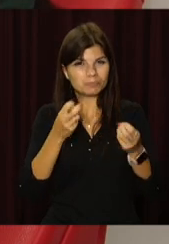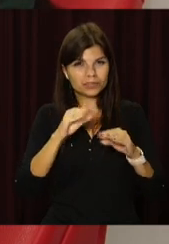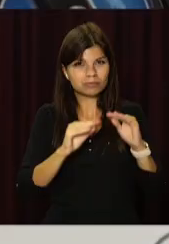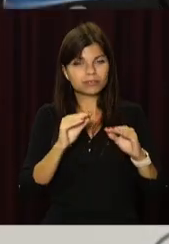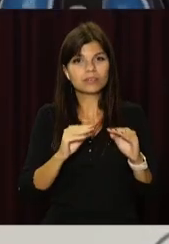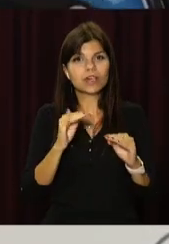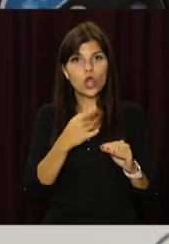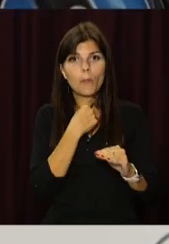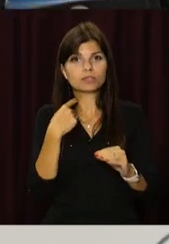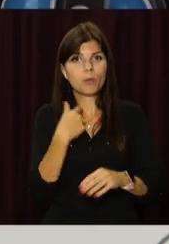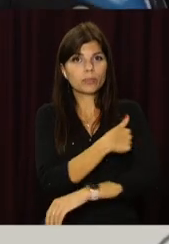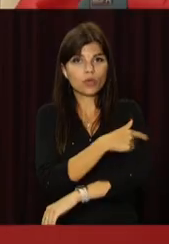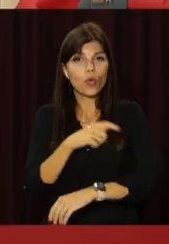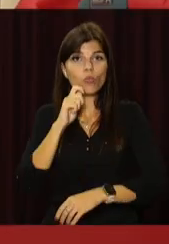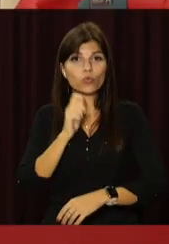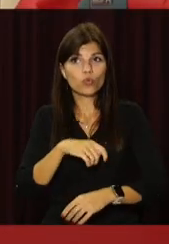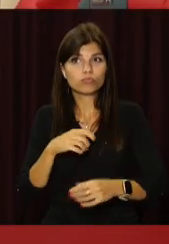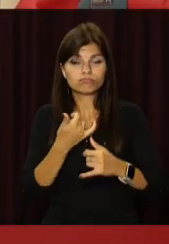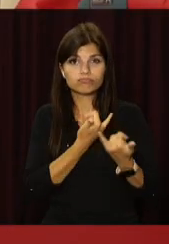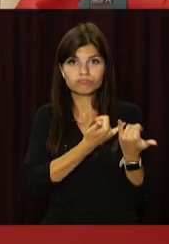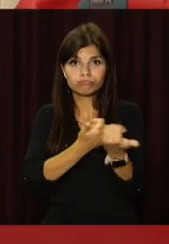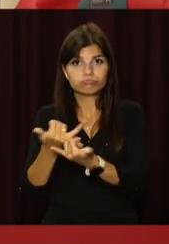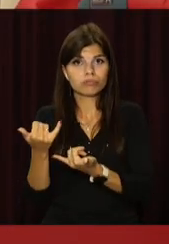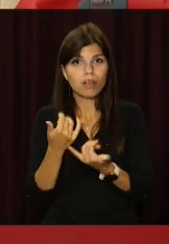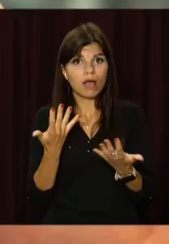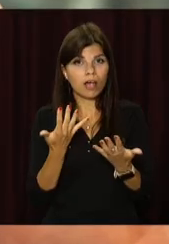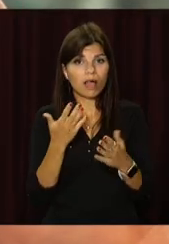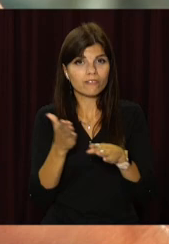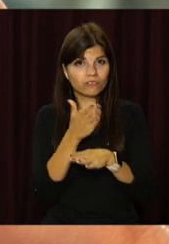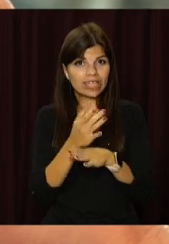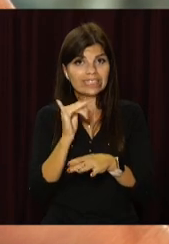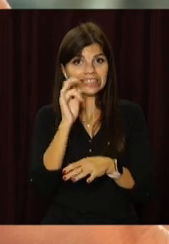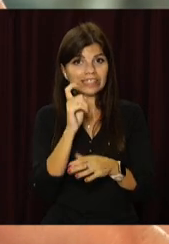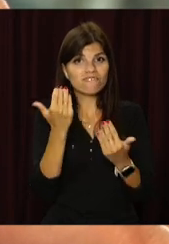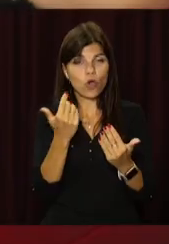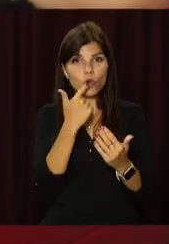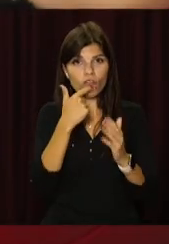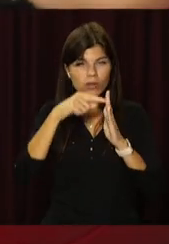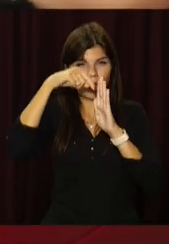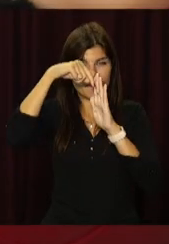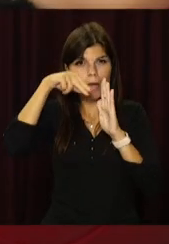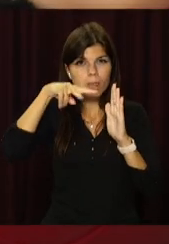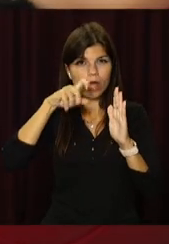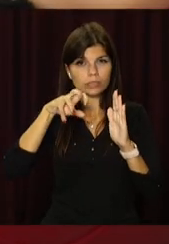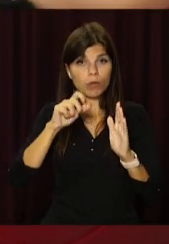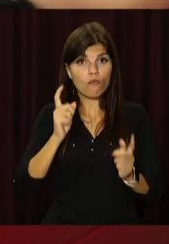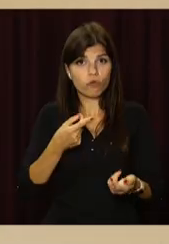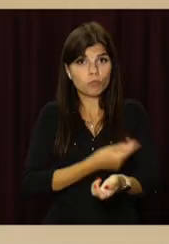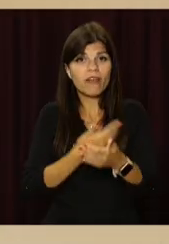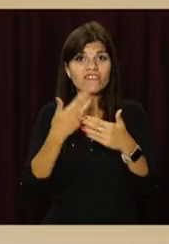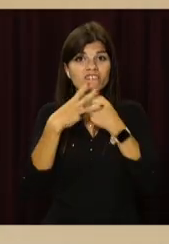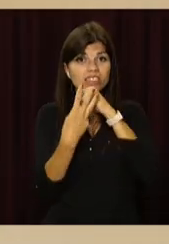обезпечувати лікарні України препаратами, які виготовляються з плазми. Донором може стати кожен у віці